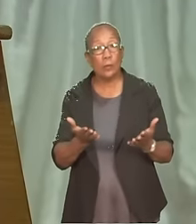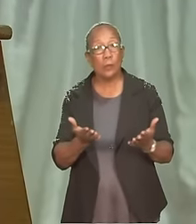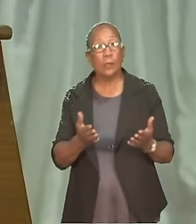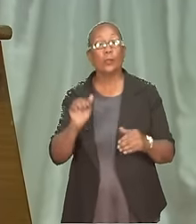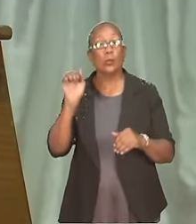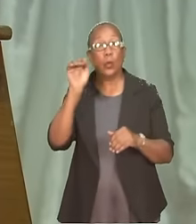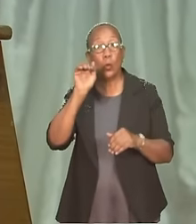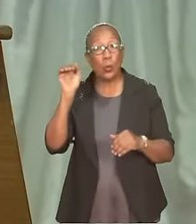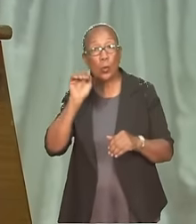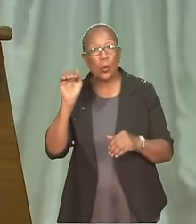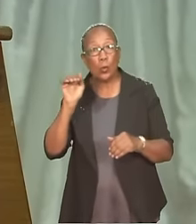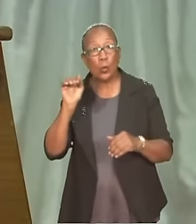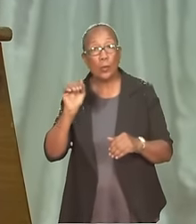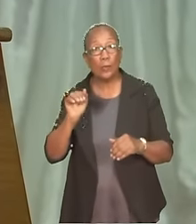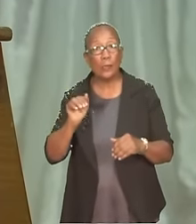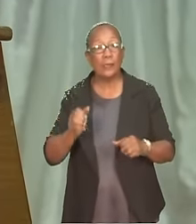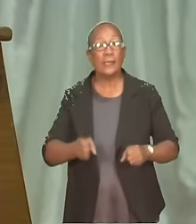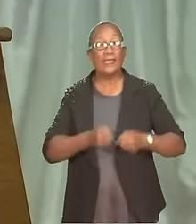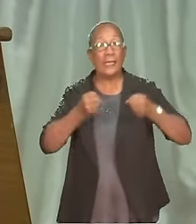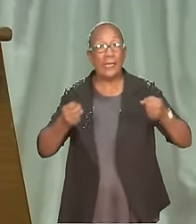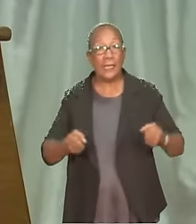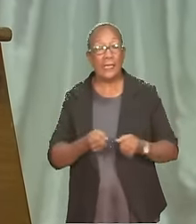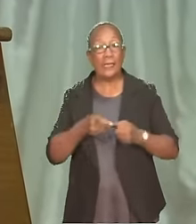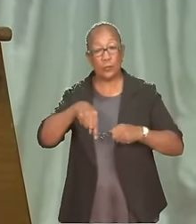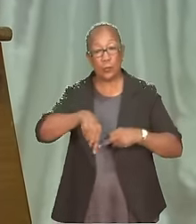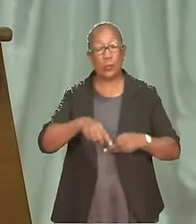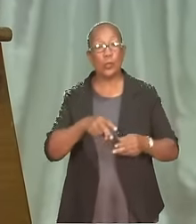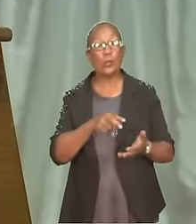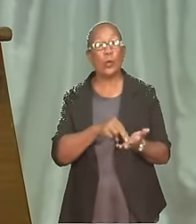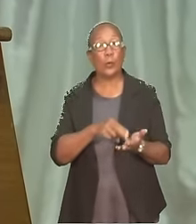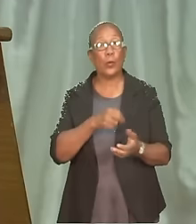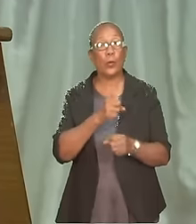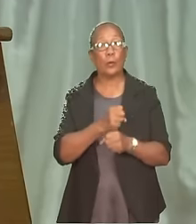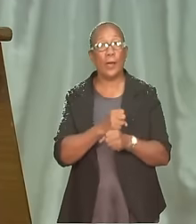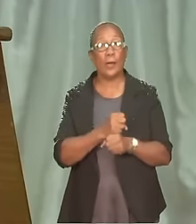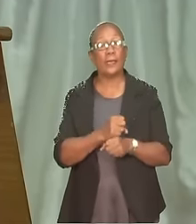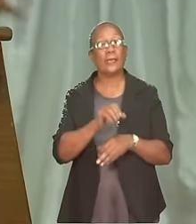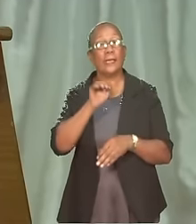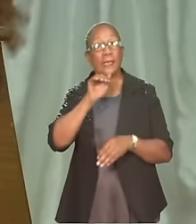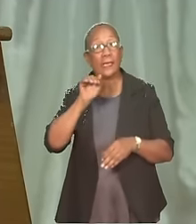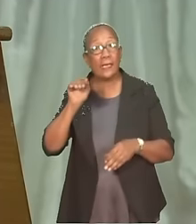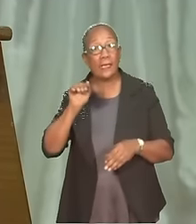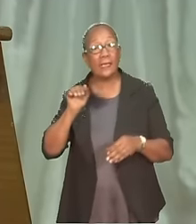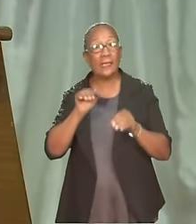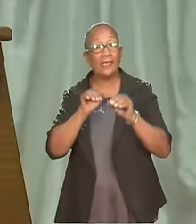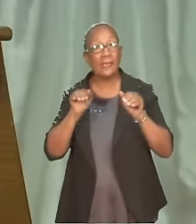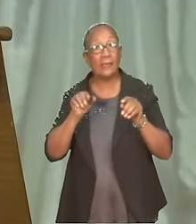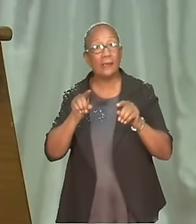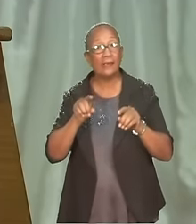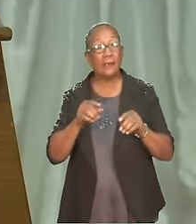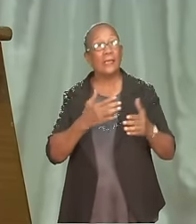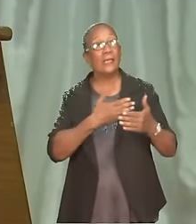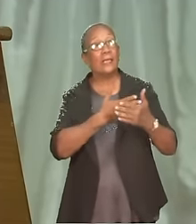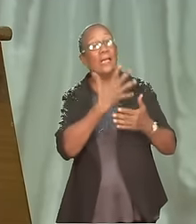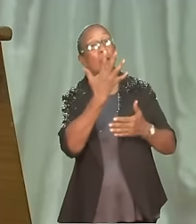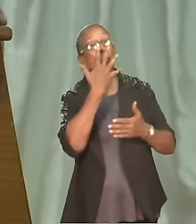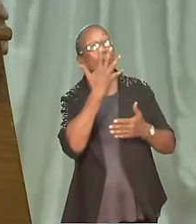groene energie. En dan moet je nu al gebruik maken van de inkomsten om te gaan naar die green. En dat doen we nu al met